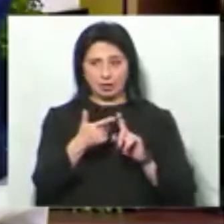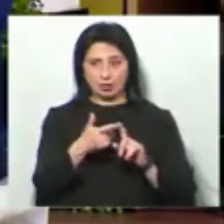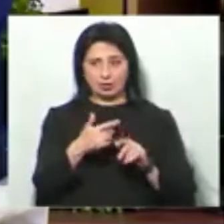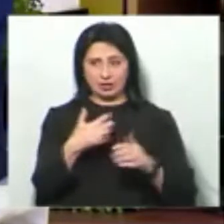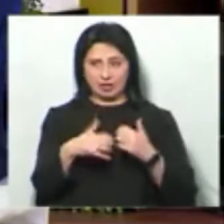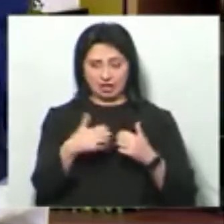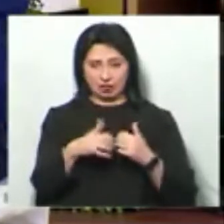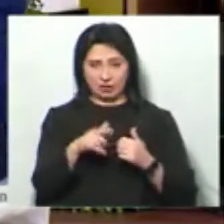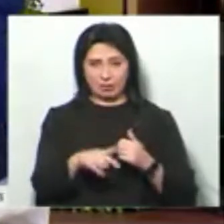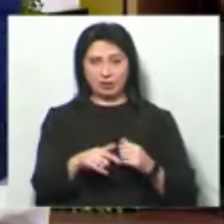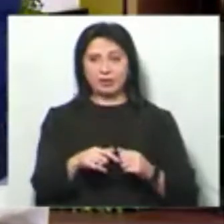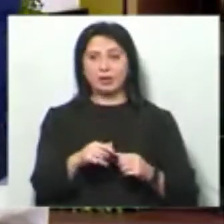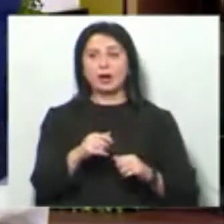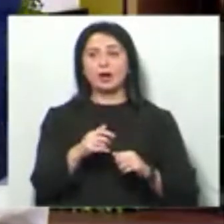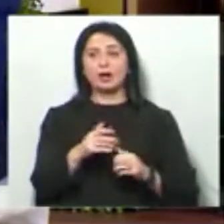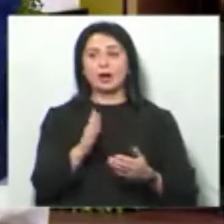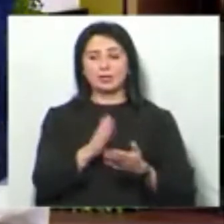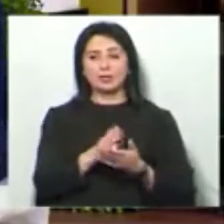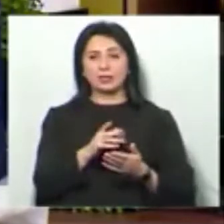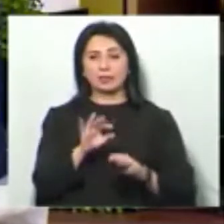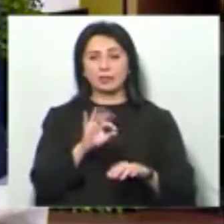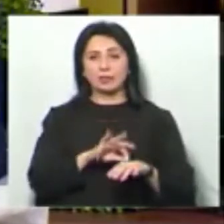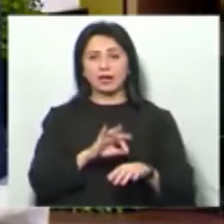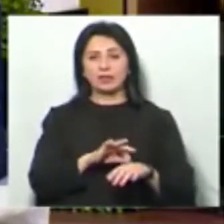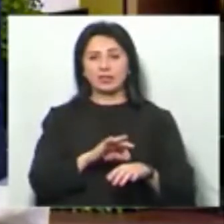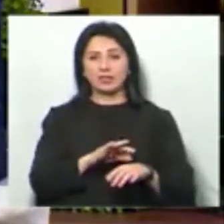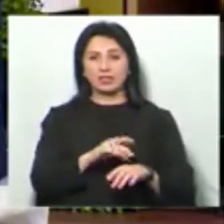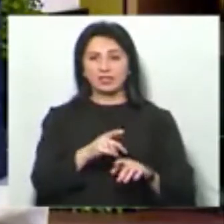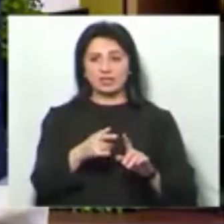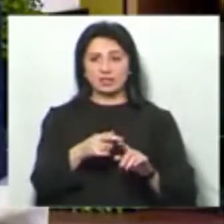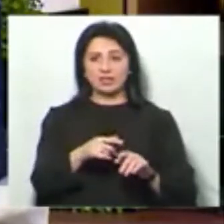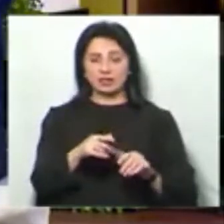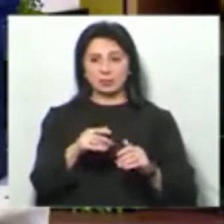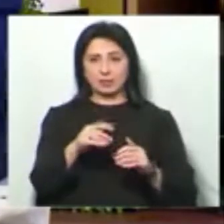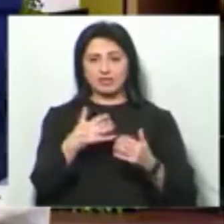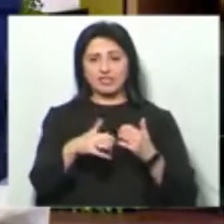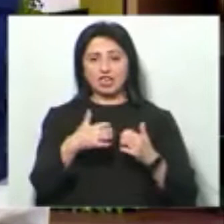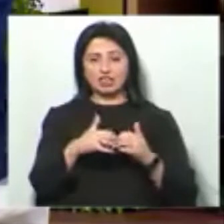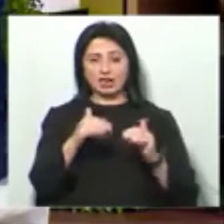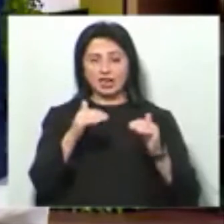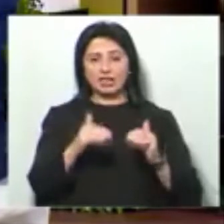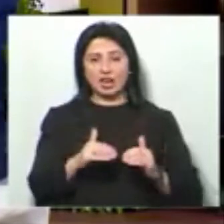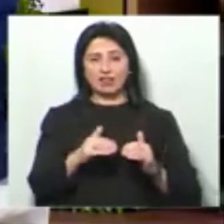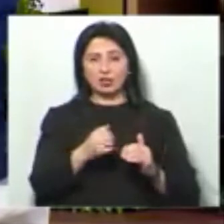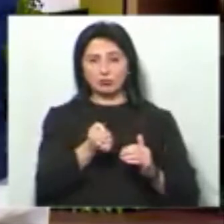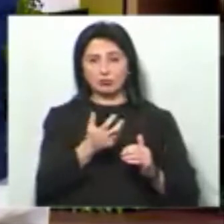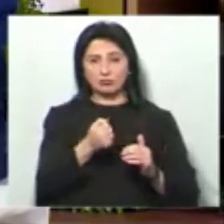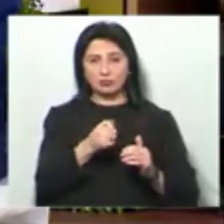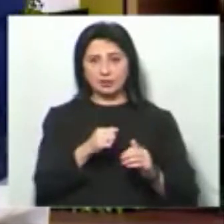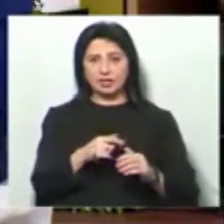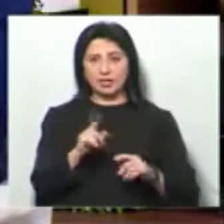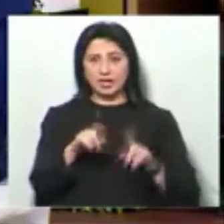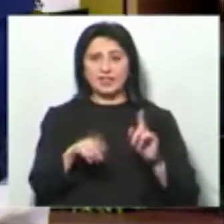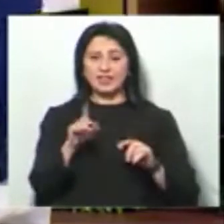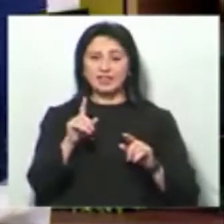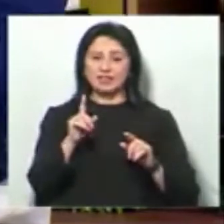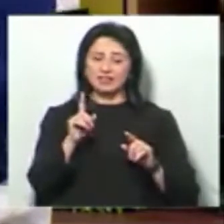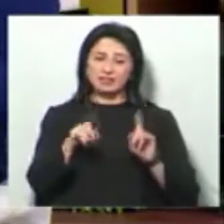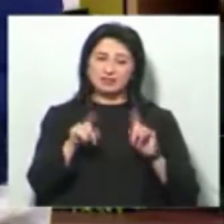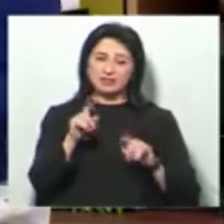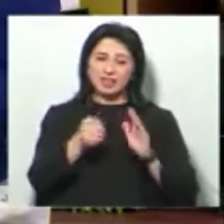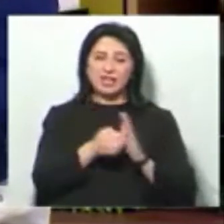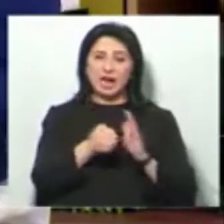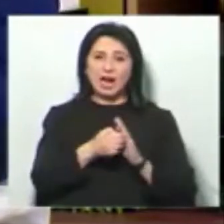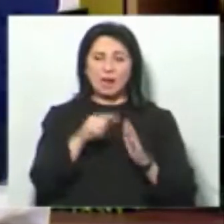უბრალოდ არსებობს გულის უკმარისობა. ესეთი პაციენტები შენახული ფრაქციით და საშუალო დაქვეითებულით ნაკლებად სიმპტომური შეიძლება იყვნენ, რომ ხედავთ,